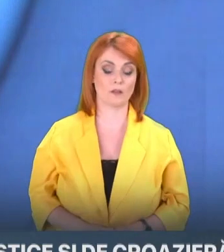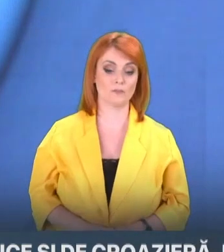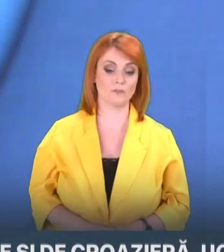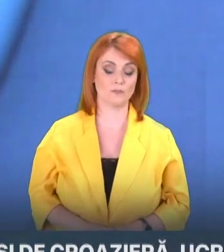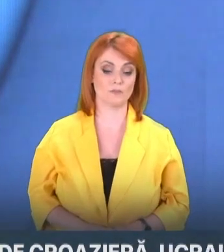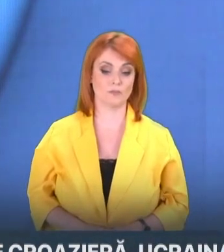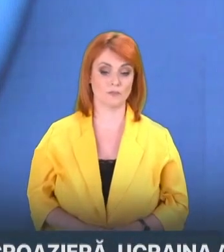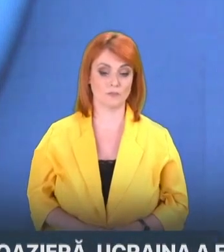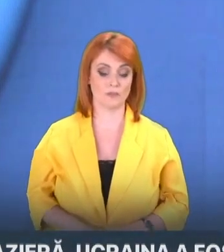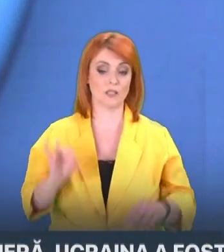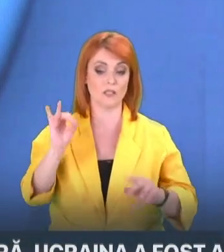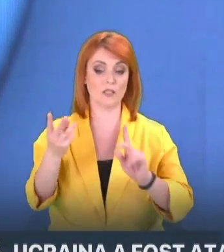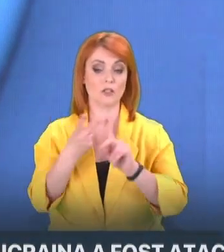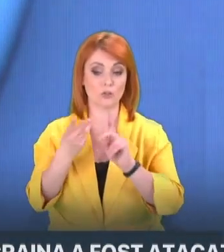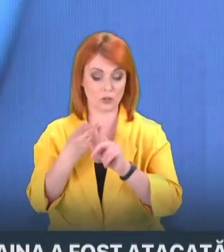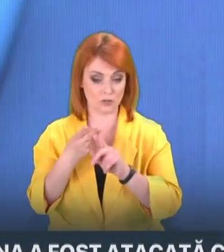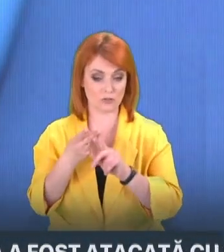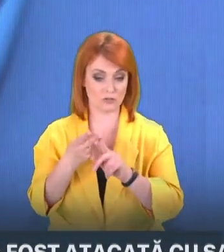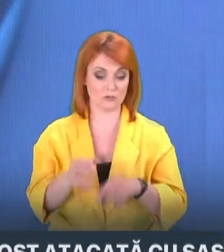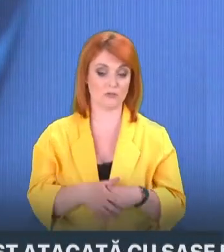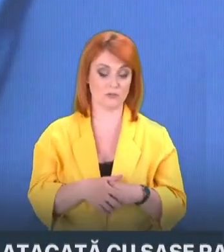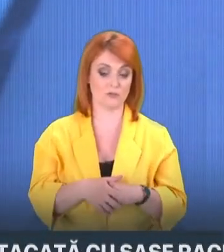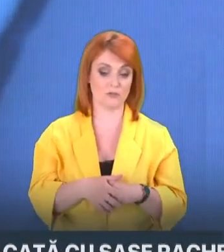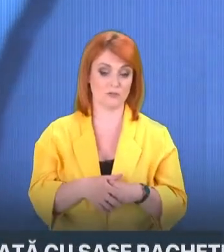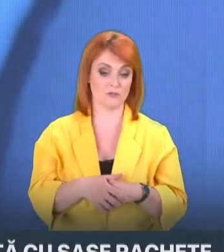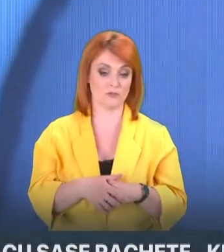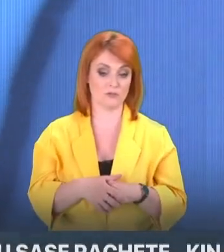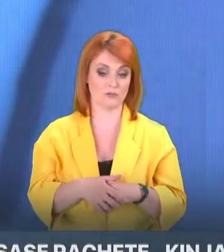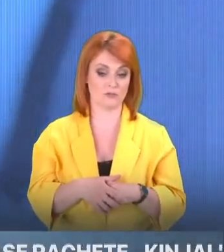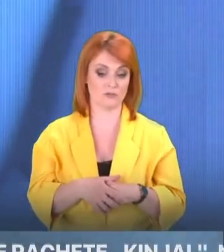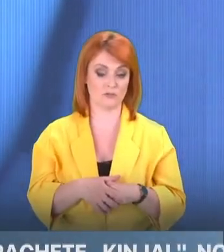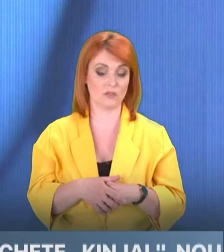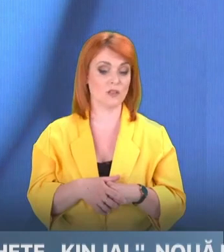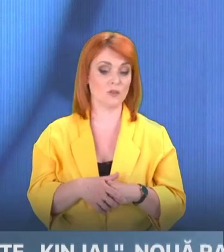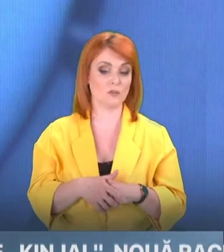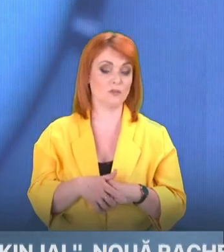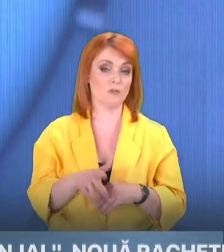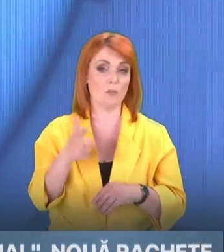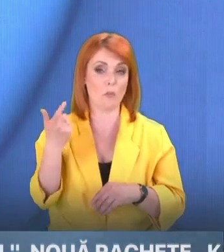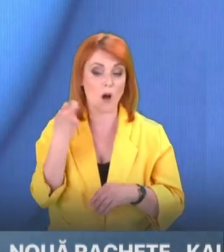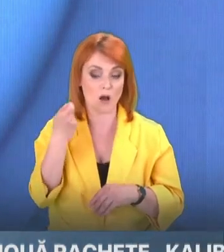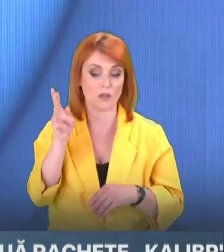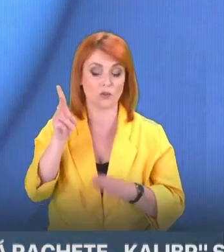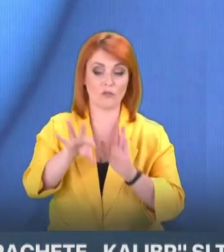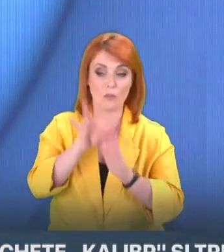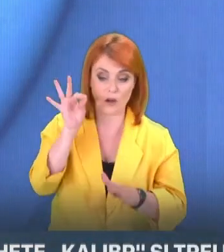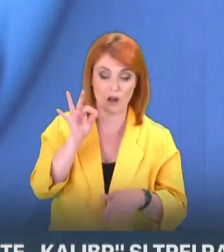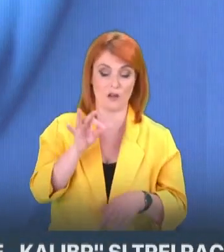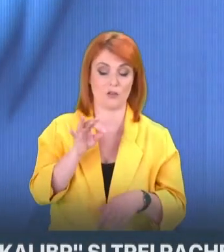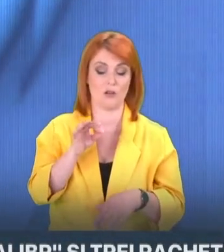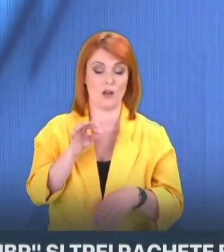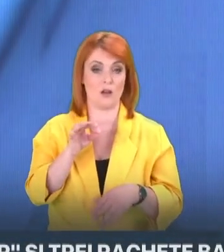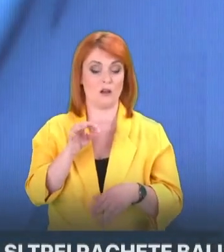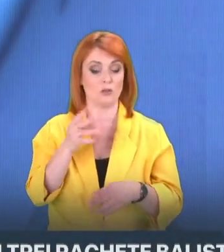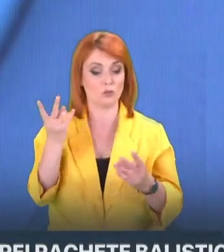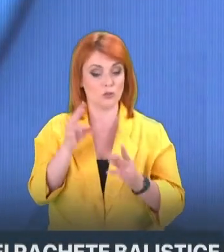inclusiv. Și doi, este vorba de acele competențe care nu sunt tocmai solicitate pe piața muncii. Deci, chiar și urmând un curs de